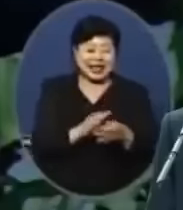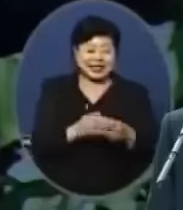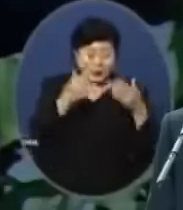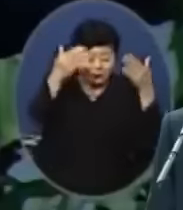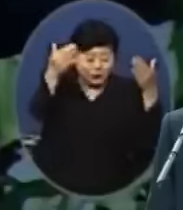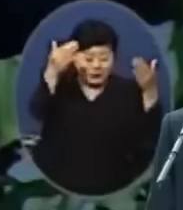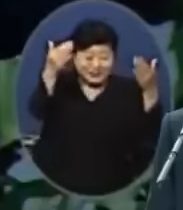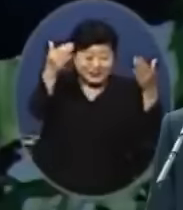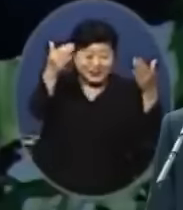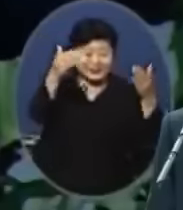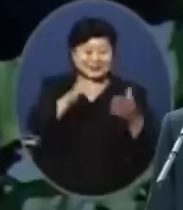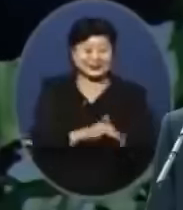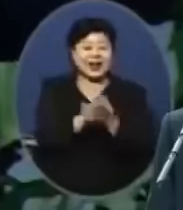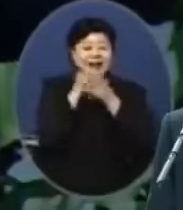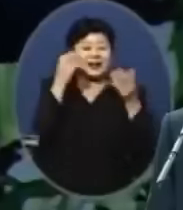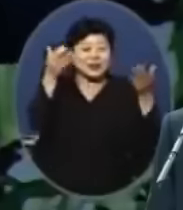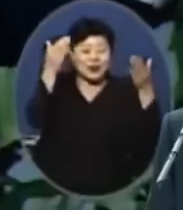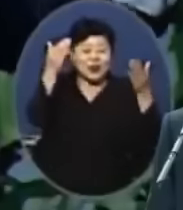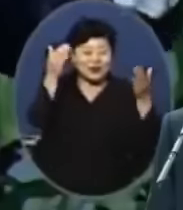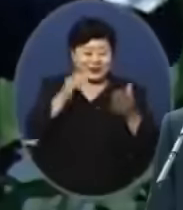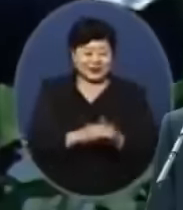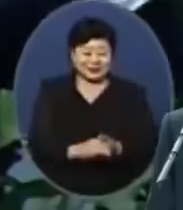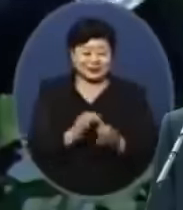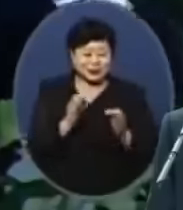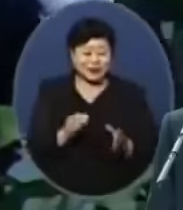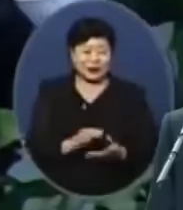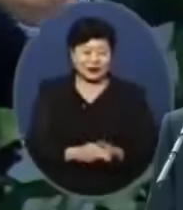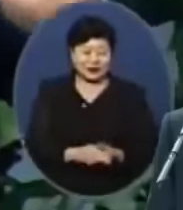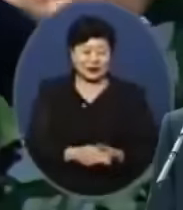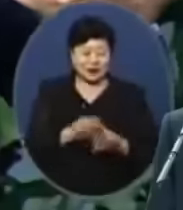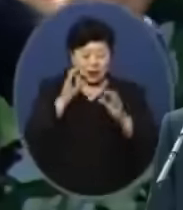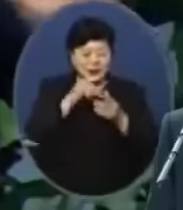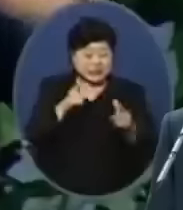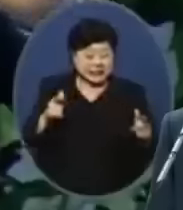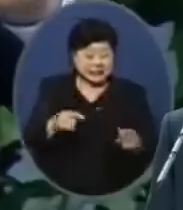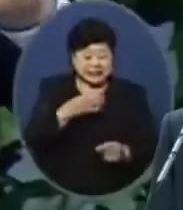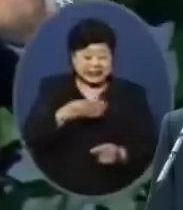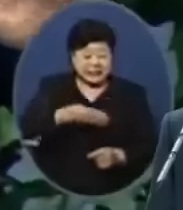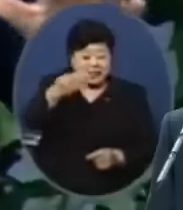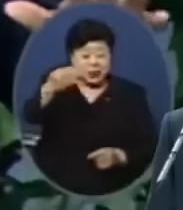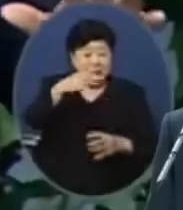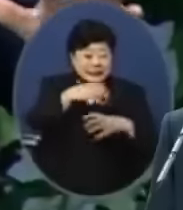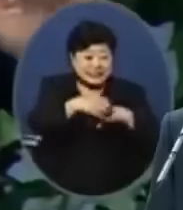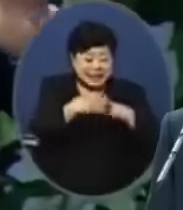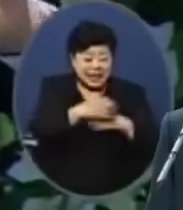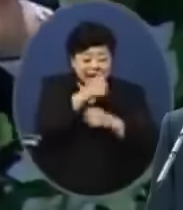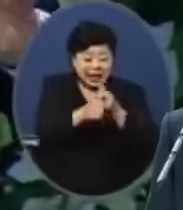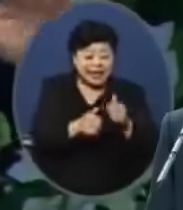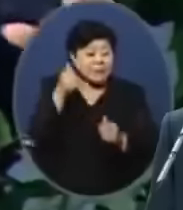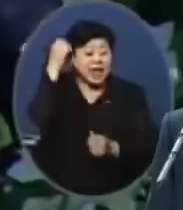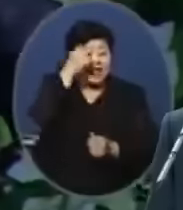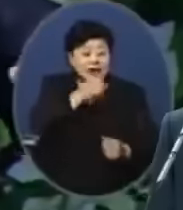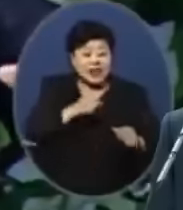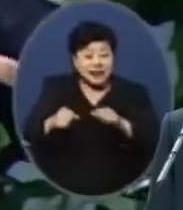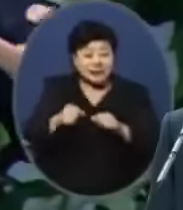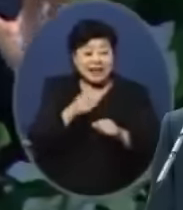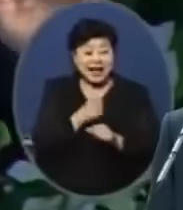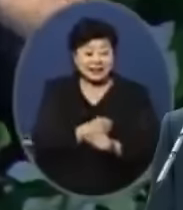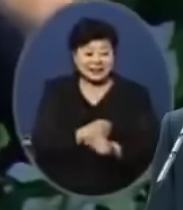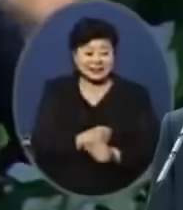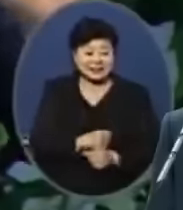계속해서 팔을 들고 기도하고 있었는 동안에 눈에 안 보이는 4차원의 세계인 하나님의 영이